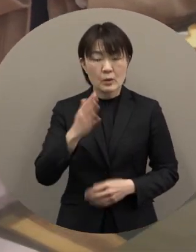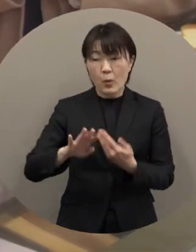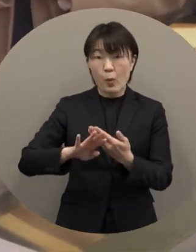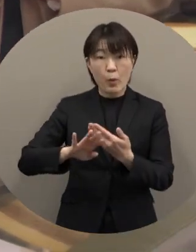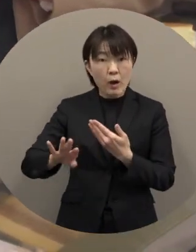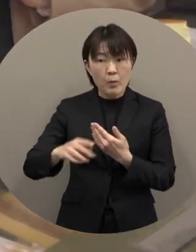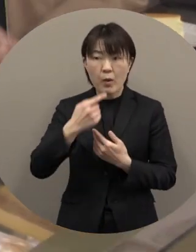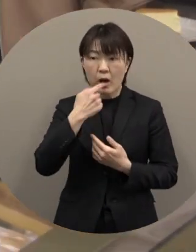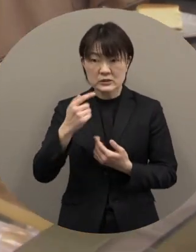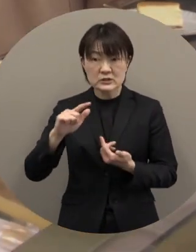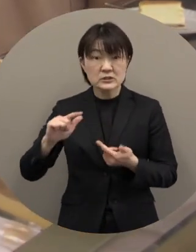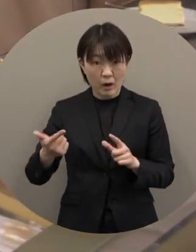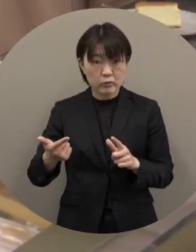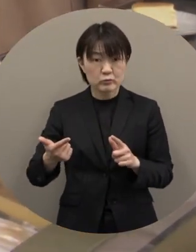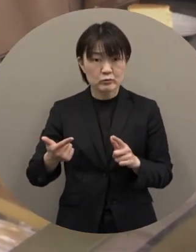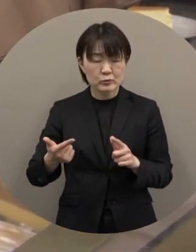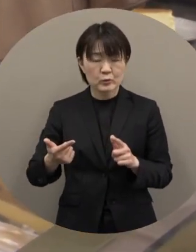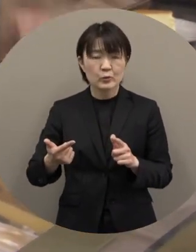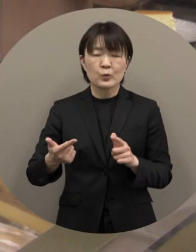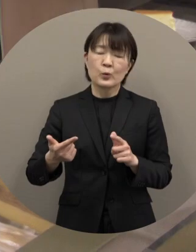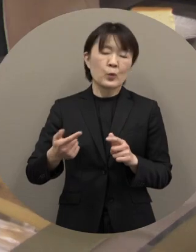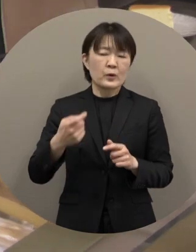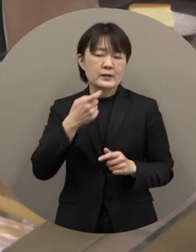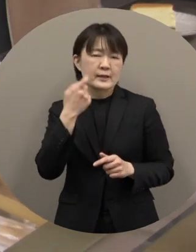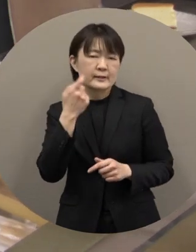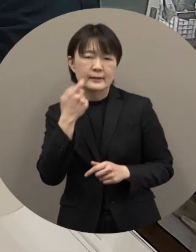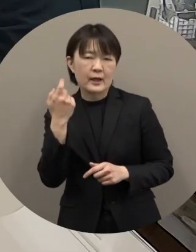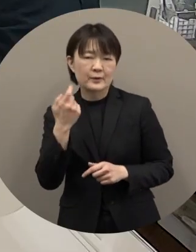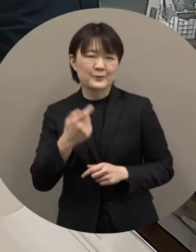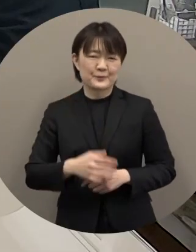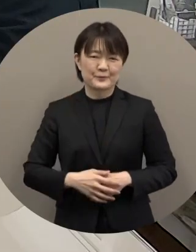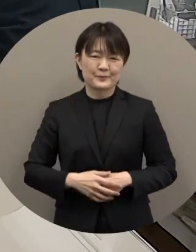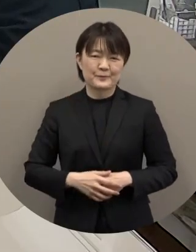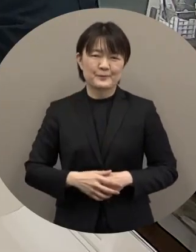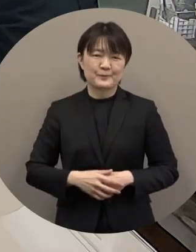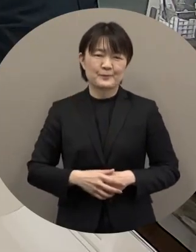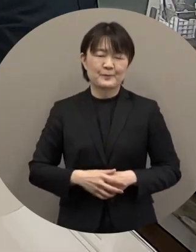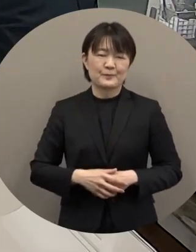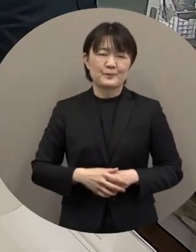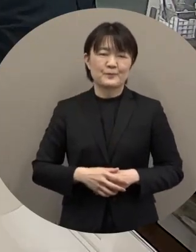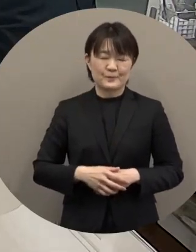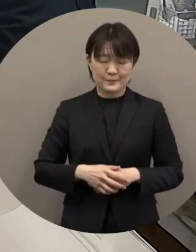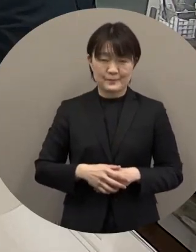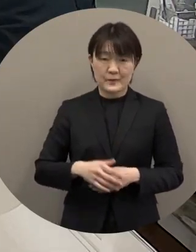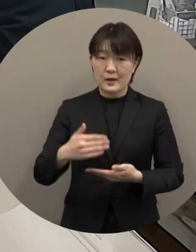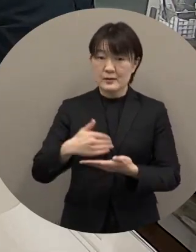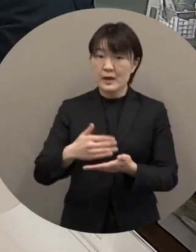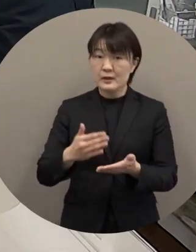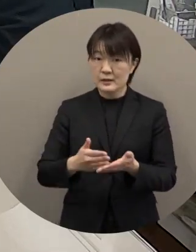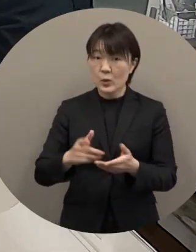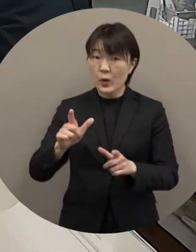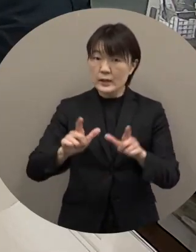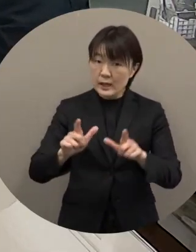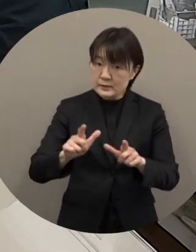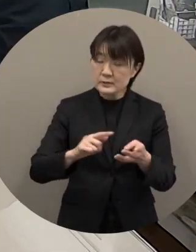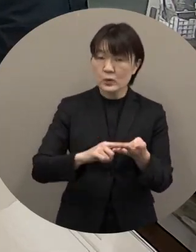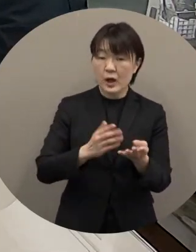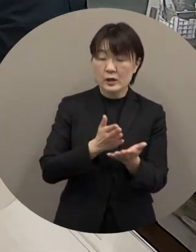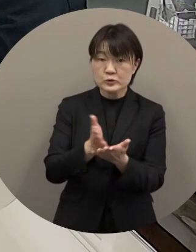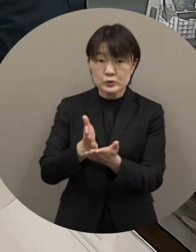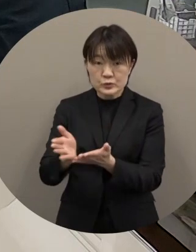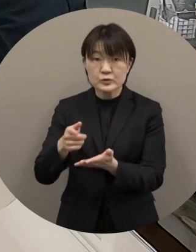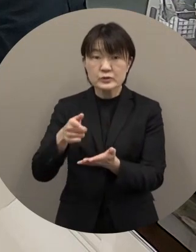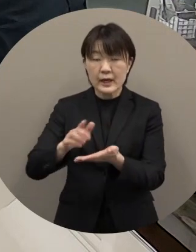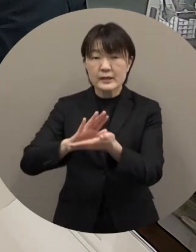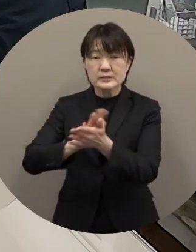う味っていうのが すごいですよね。 気になってね。 やっぱりあの使う型だとか種類によって変え